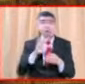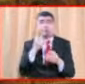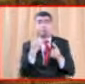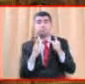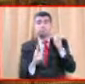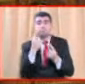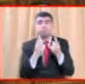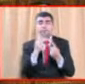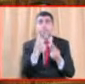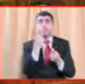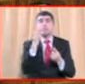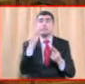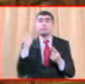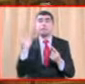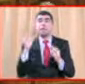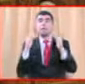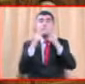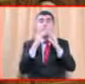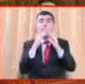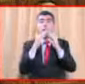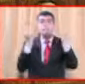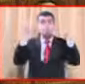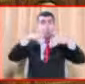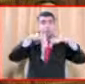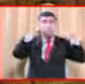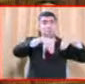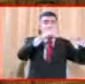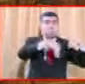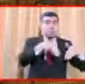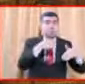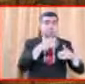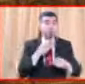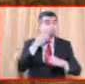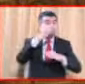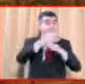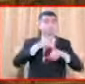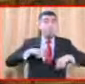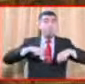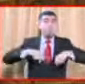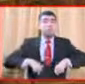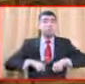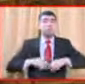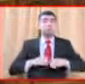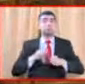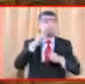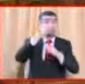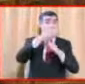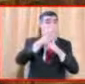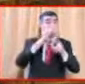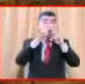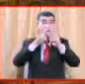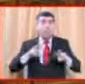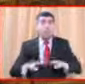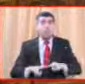منزل، وبعد الزيارة التفقدية التي قامت بها لجنة وزارية لعين المكان وتفقد أحوال